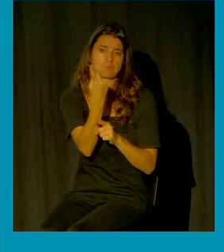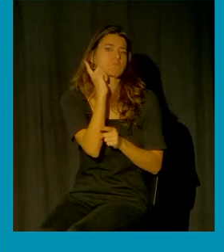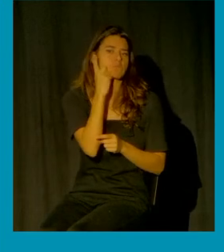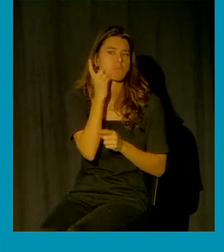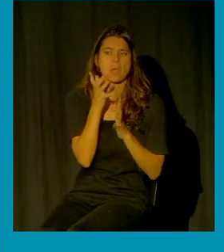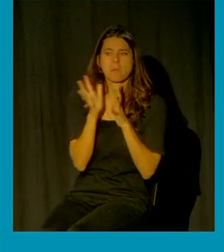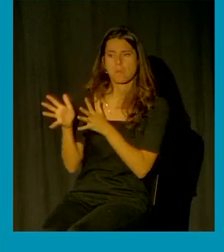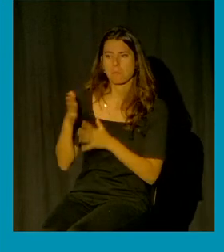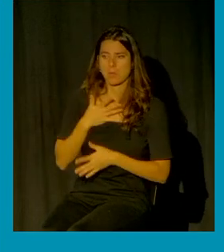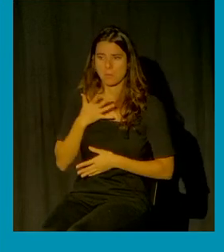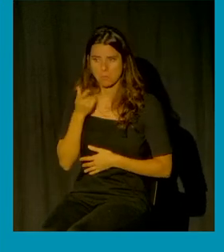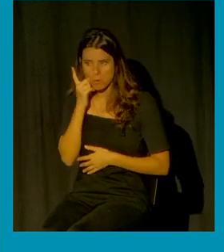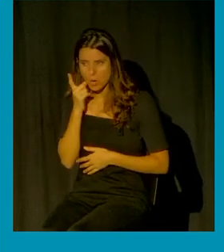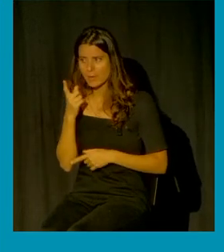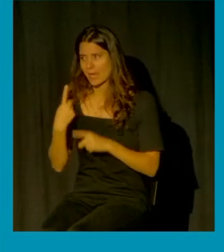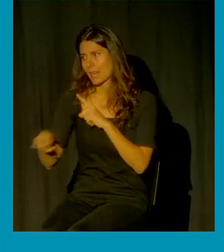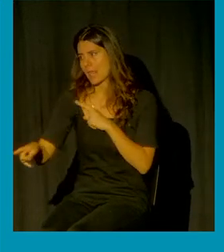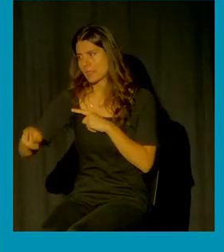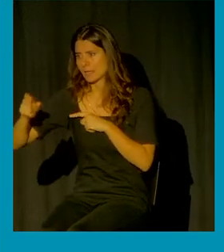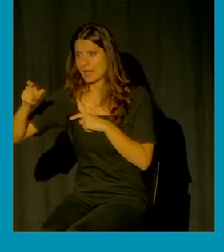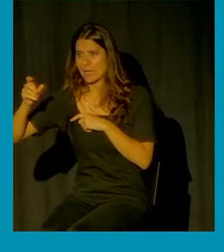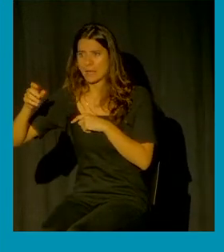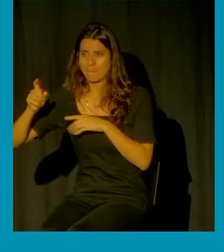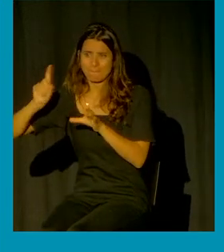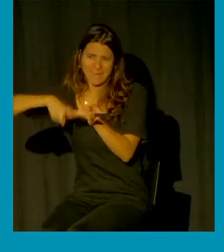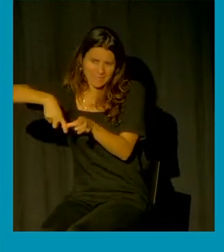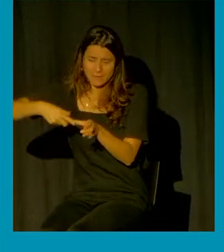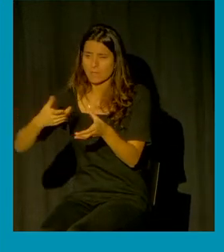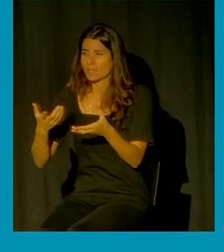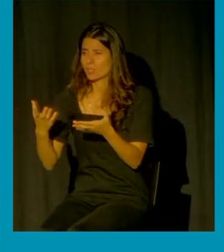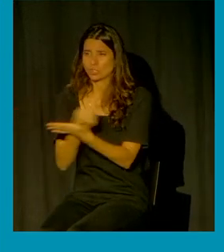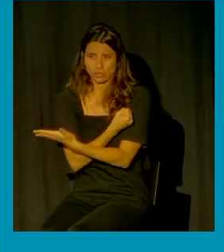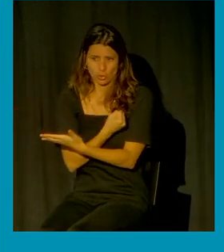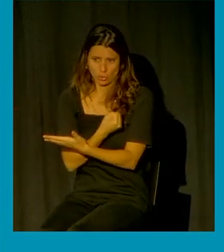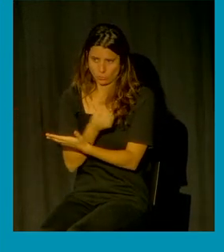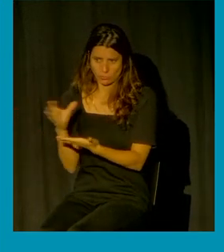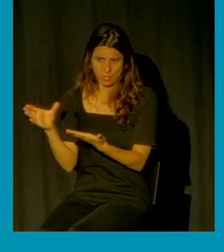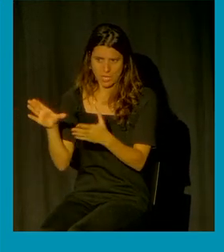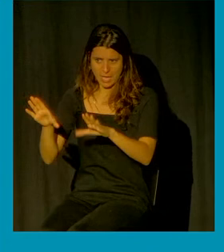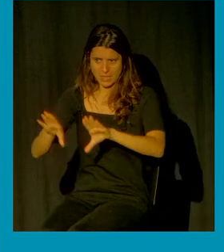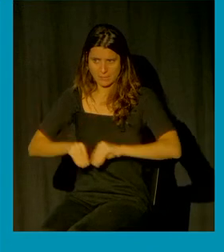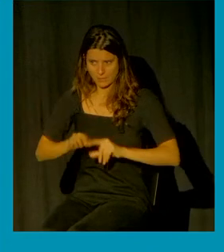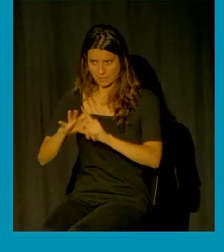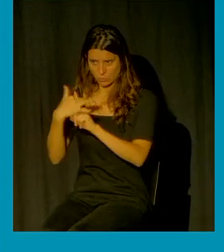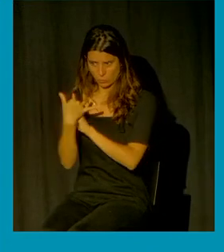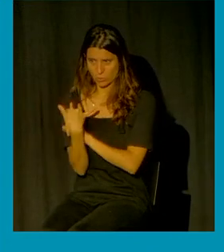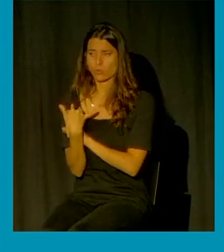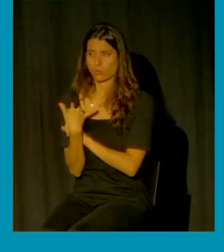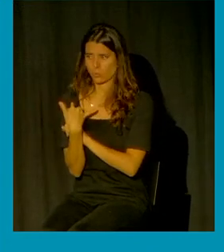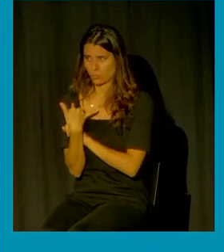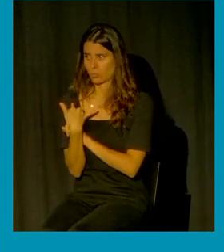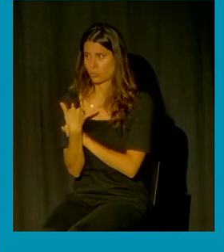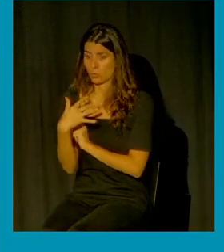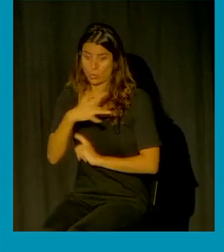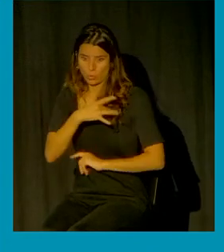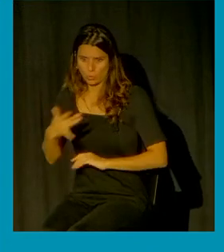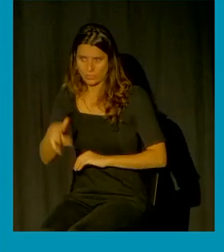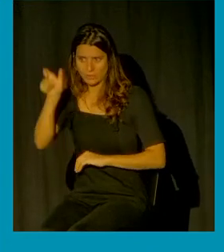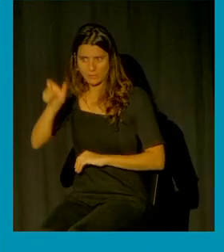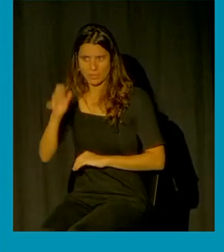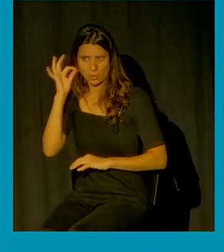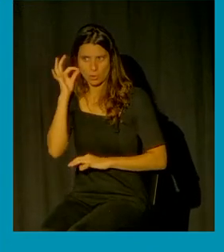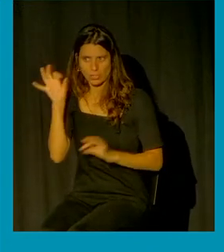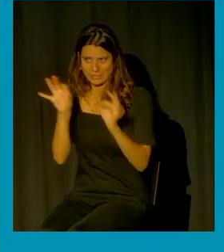i l'altre feia poses és a dir hi havia una acceptació col·lectiva que es fes això evidentment sense el consentiment de la noia